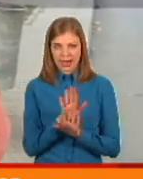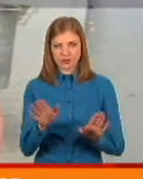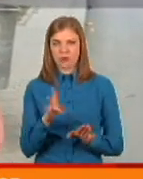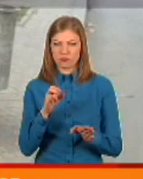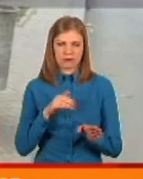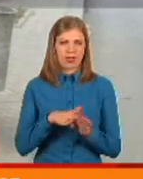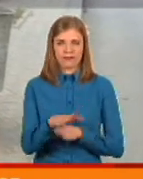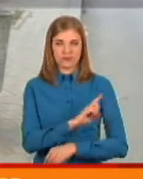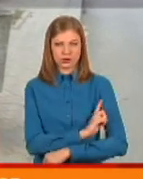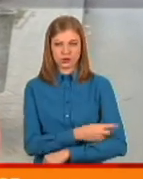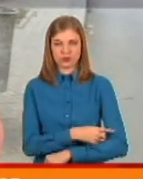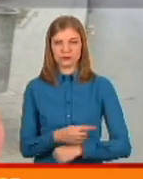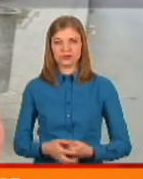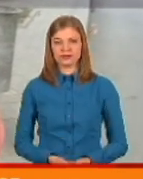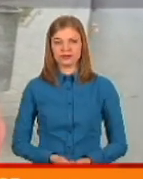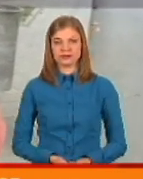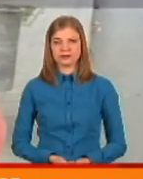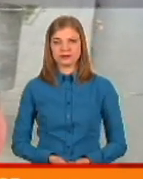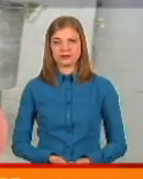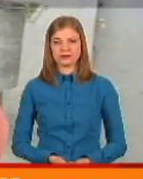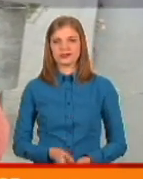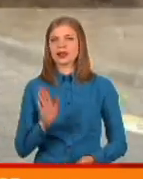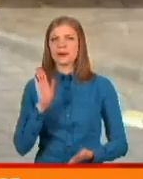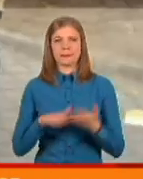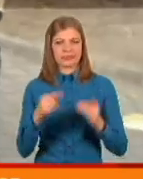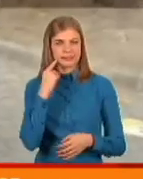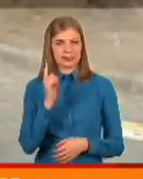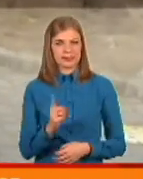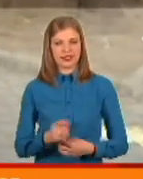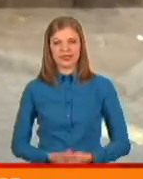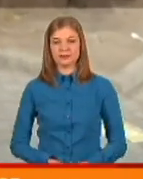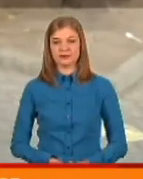всю соборную, без всяких стеснений.